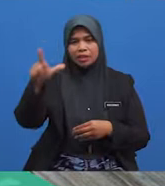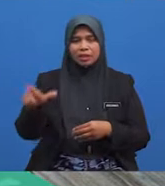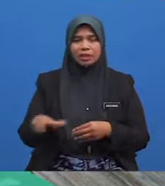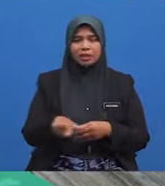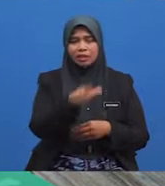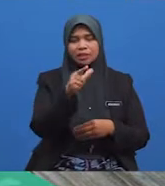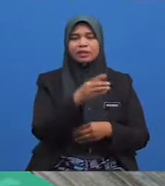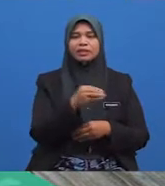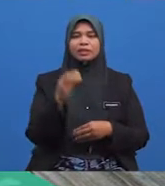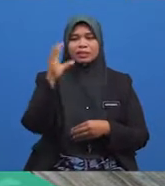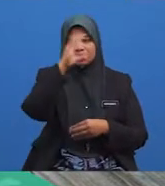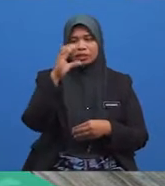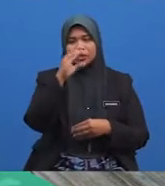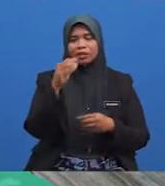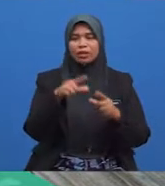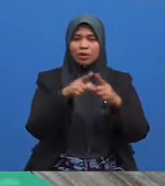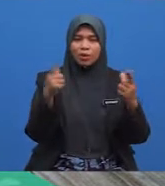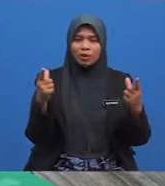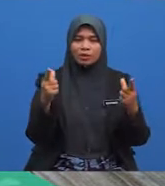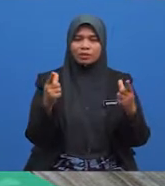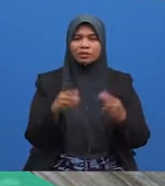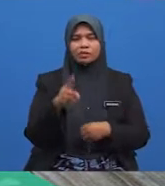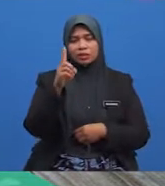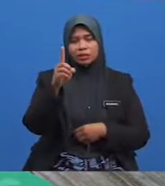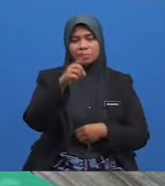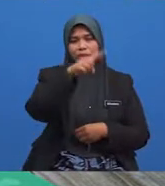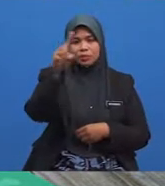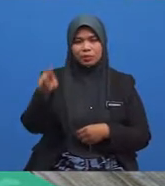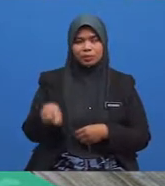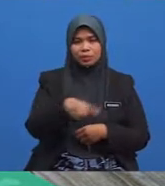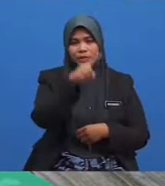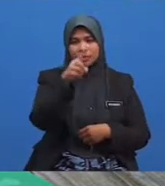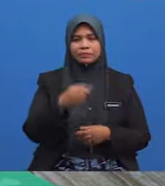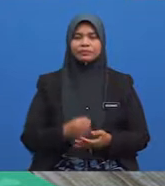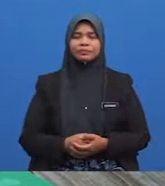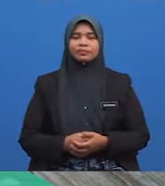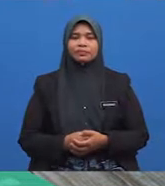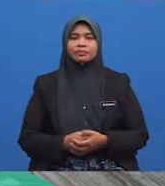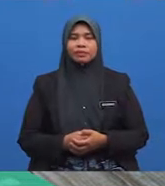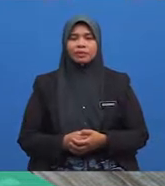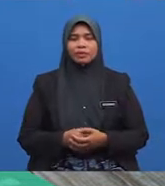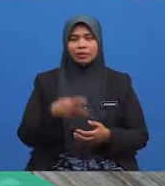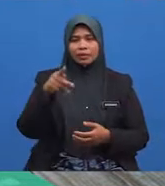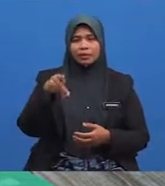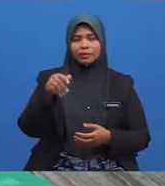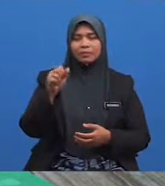luas satu bulatan. Nilai pi yang digunakan ialah